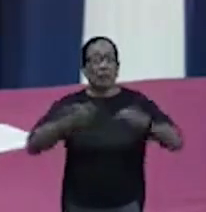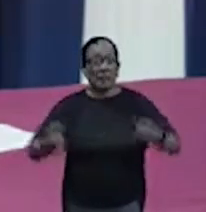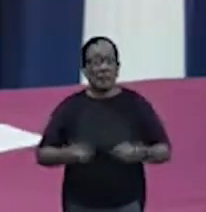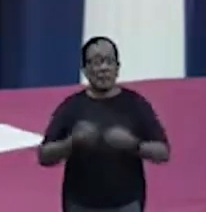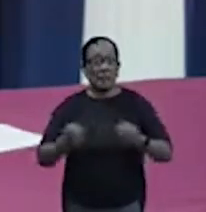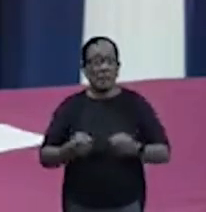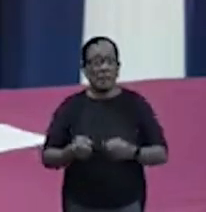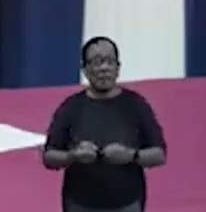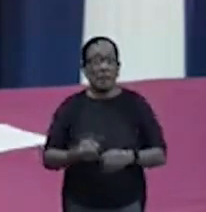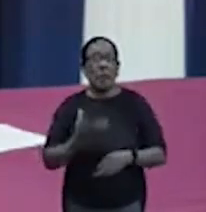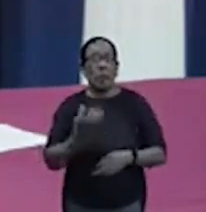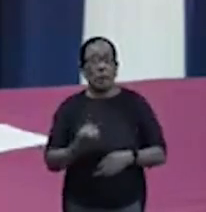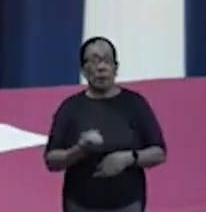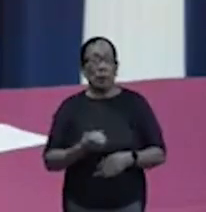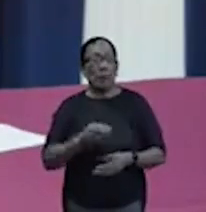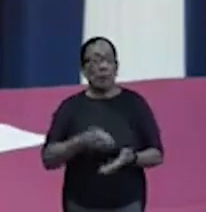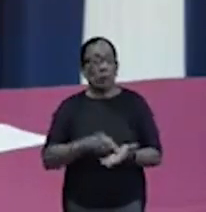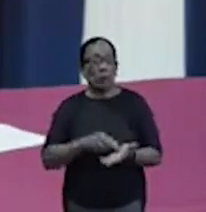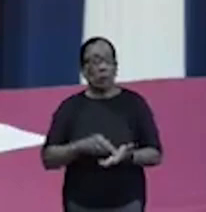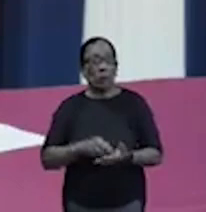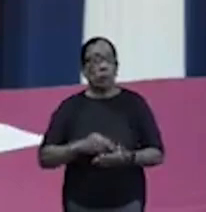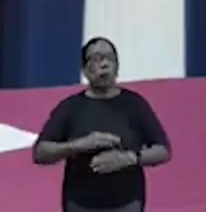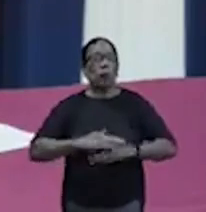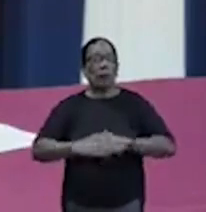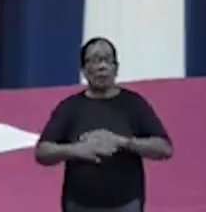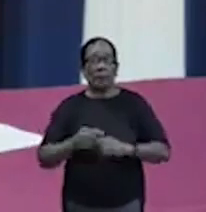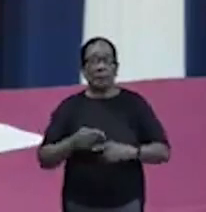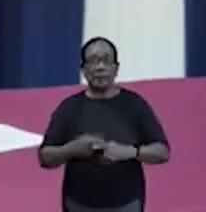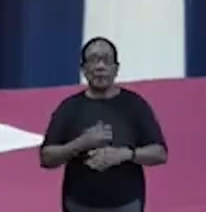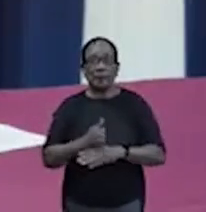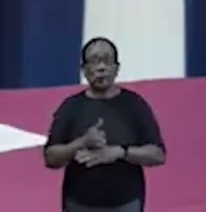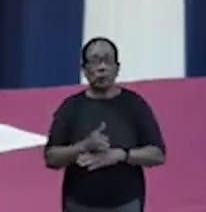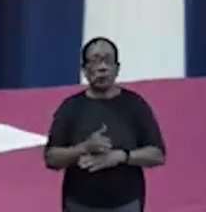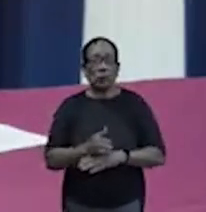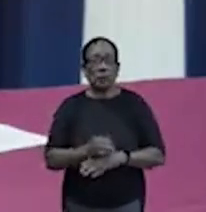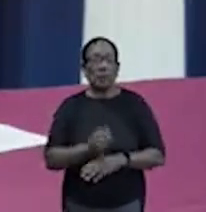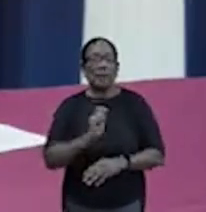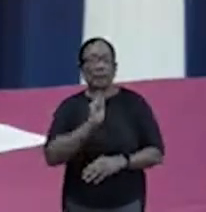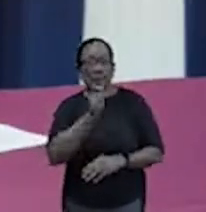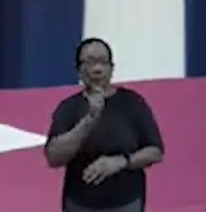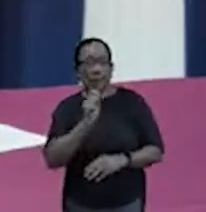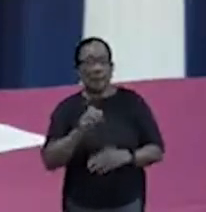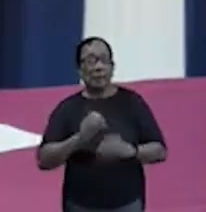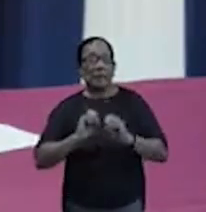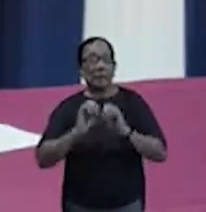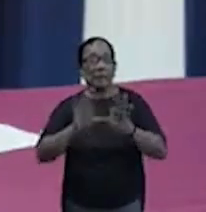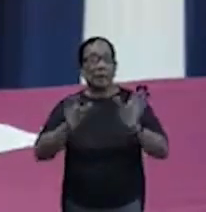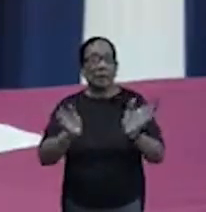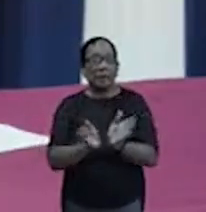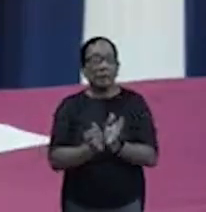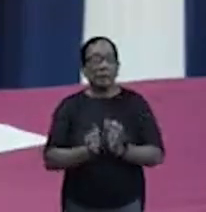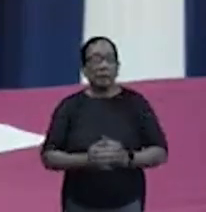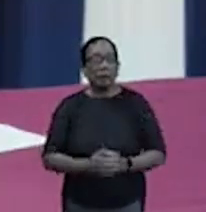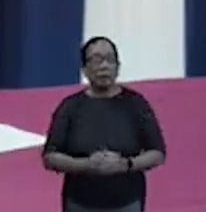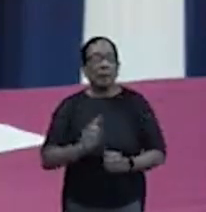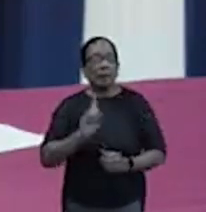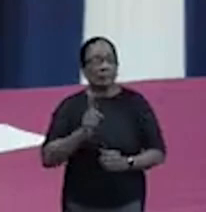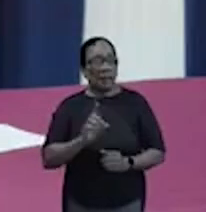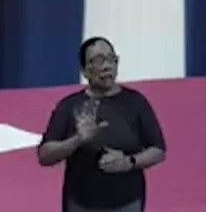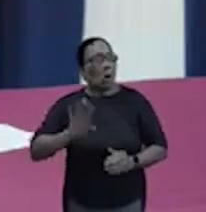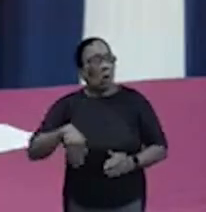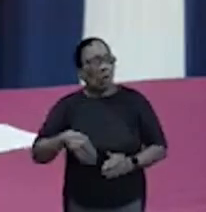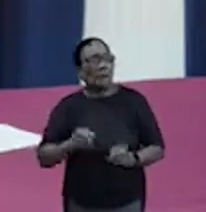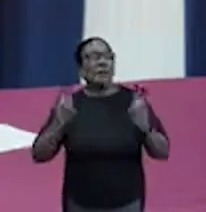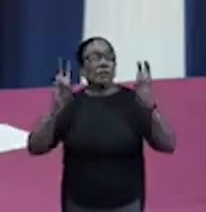persorganisatie dat wereldwijd gebruikt wordt door landen en door de media zelf, dat ondanks